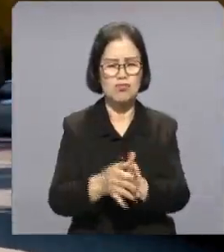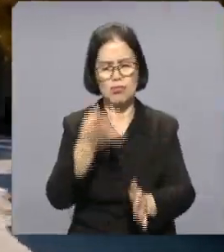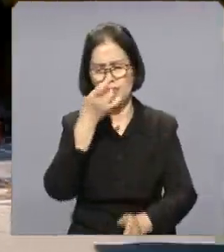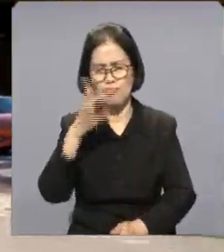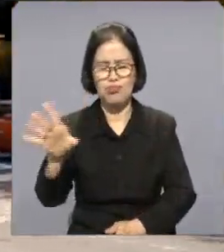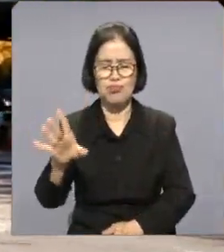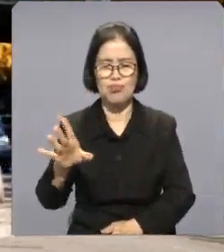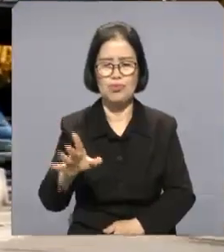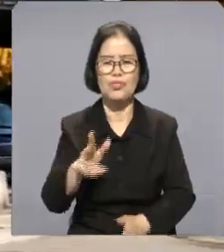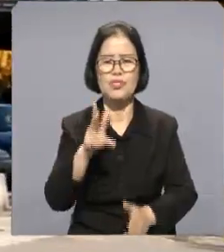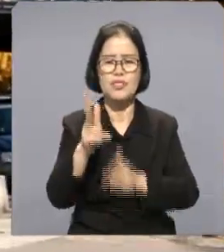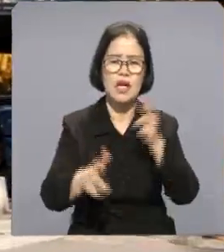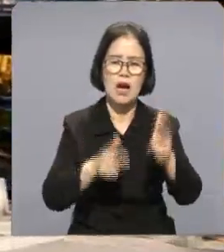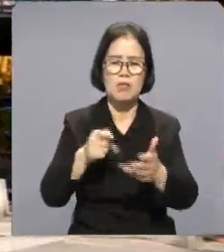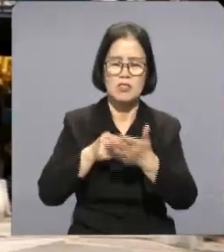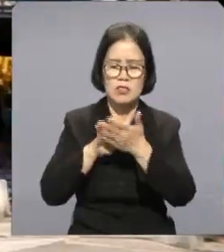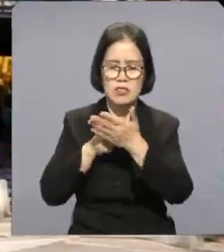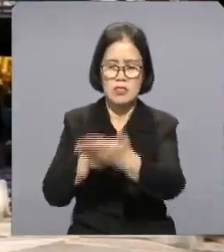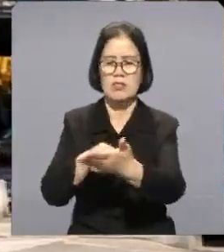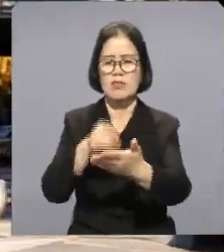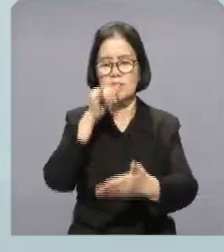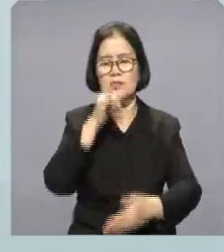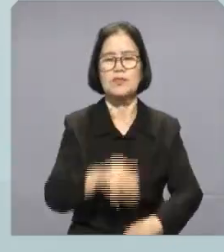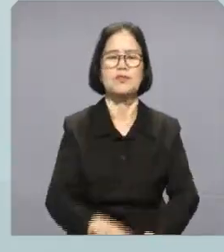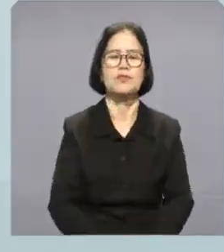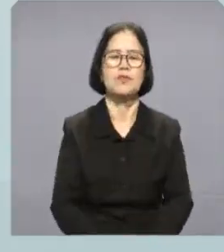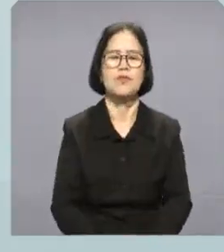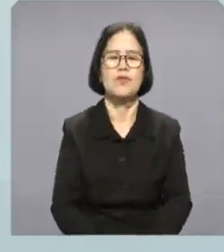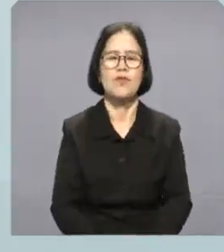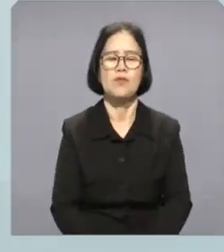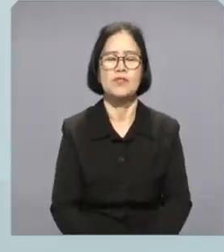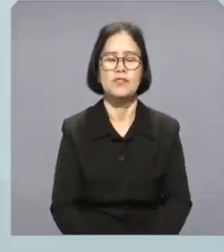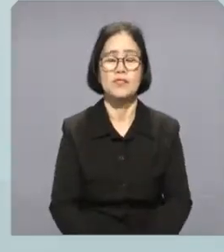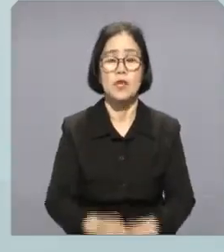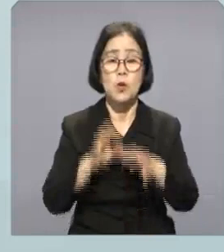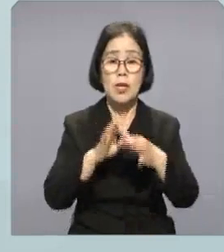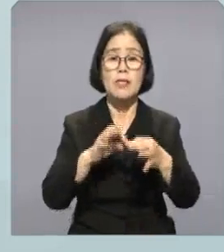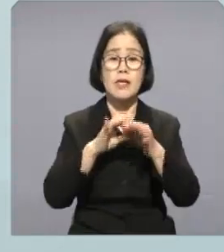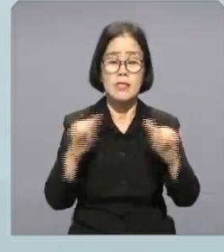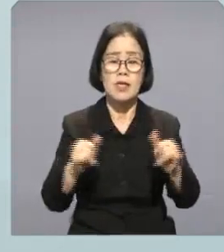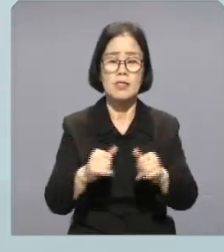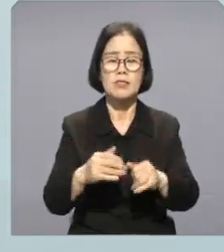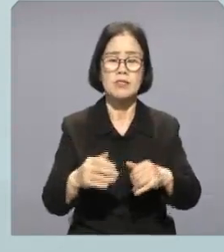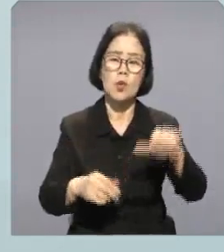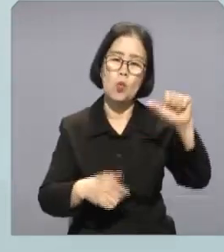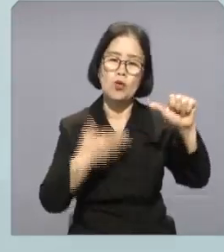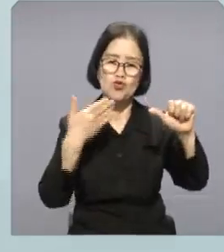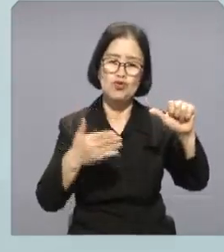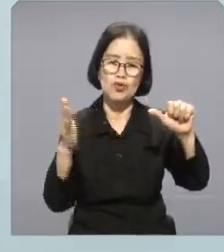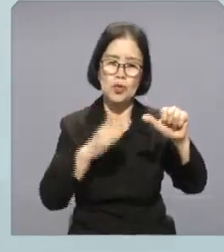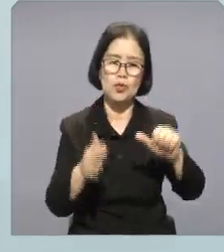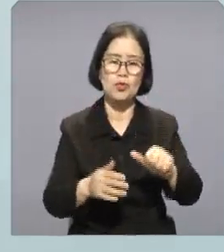않고 사업을 강행하고 있습니다. 기재부 관계자는 다음 달 9일쯤